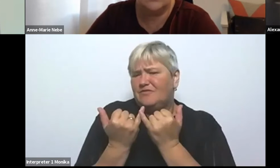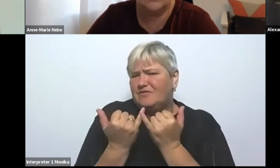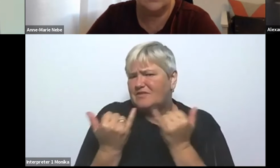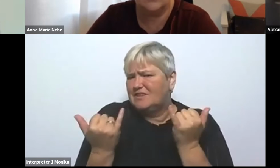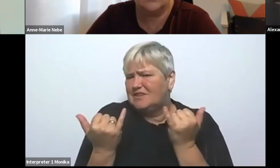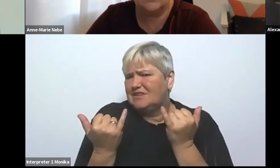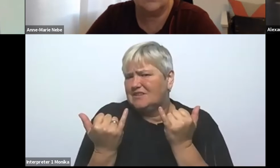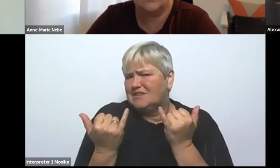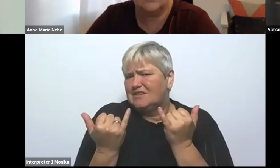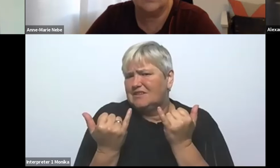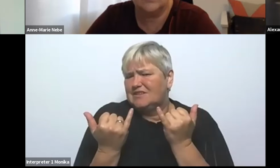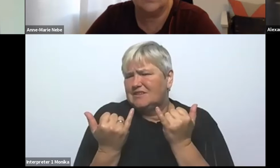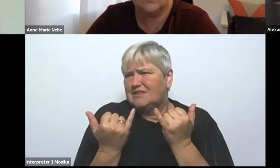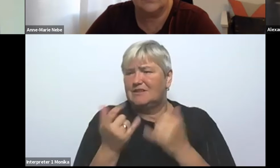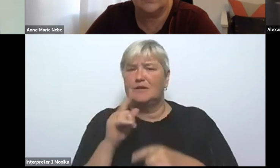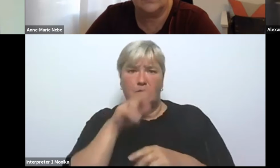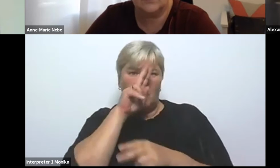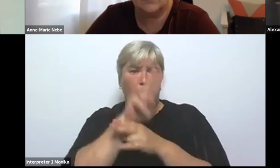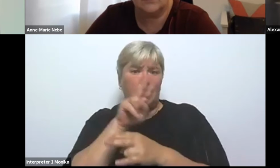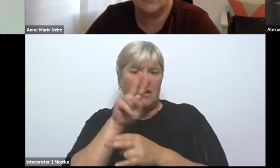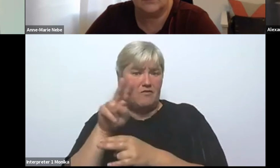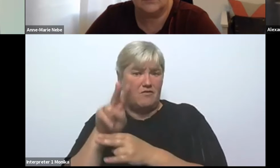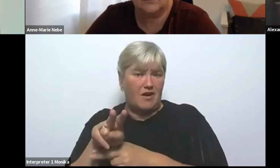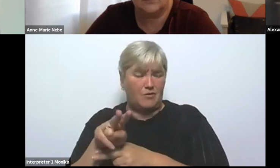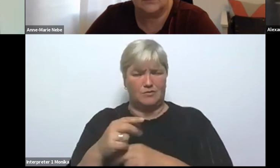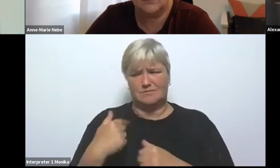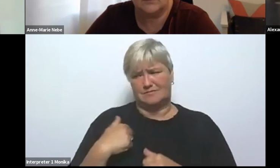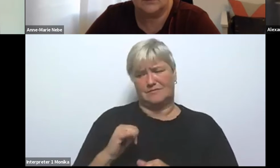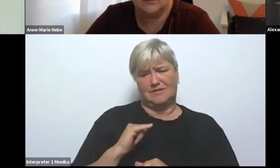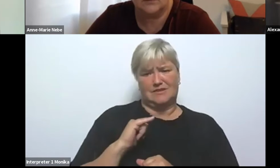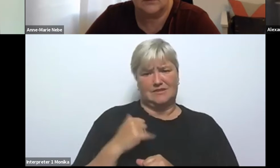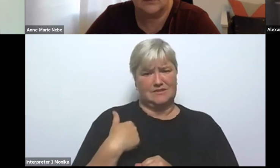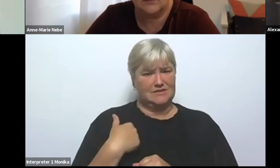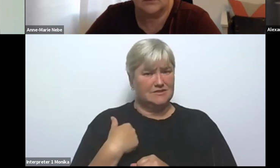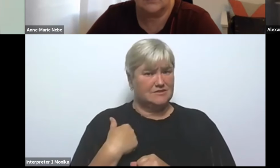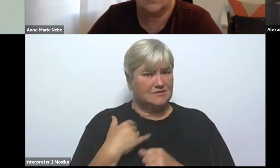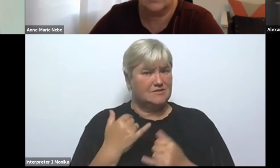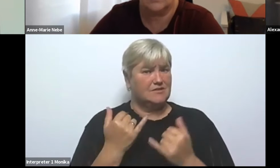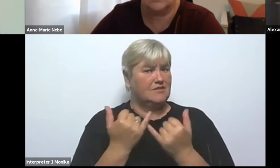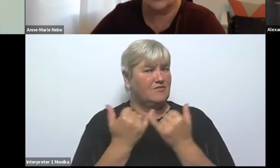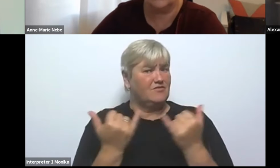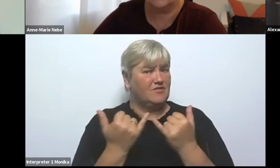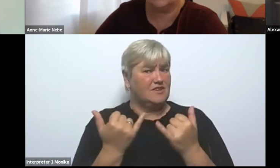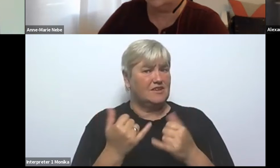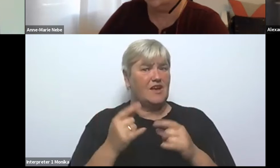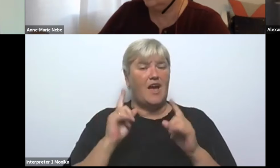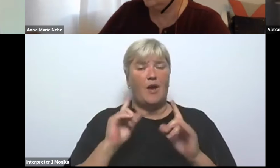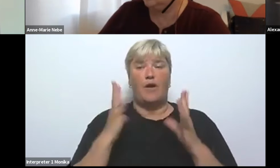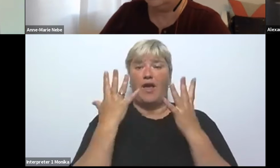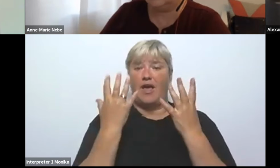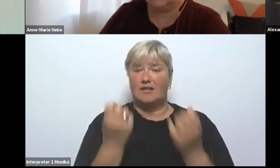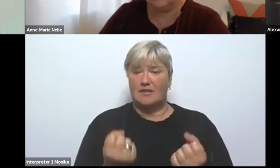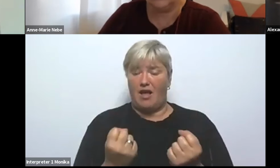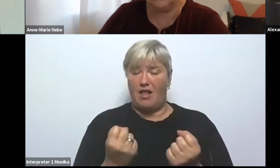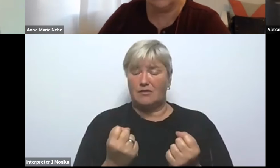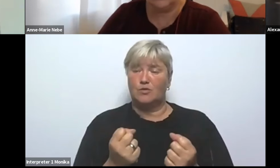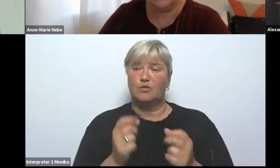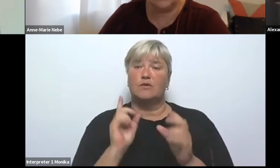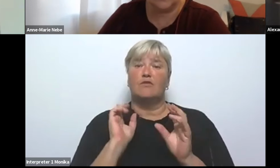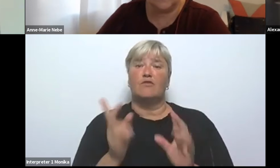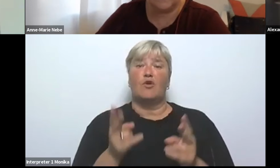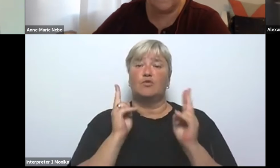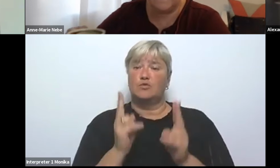Wie wird bei diesen Überwachungen, was mich interessieren würde, wie wird hier auch neben der Einhaltung von Normen auch